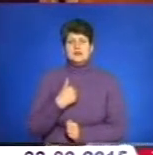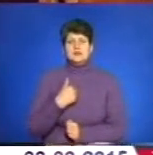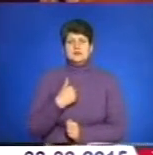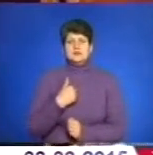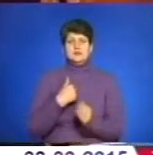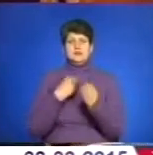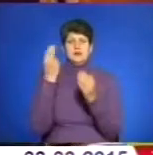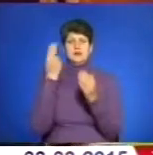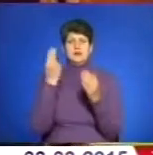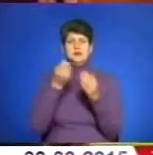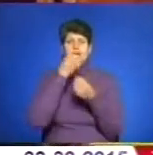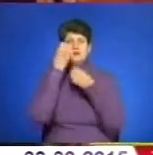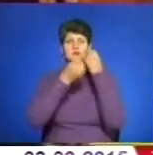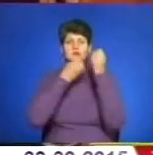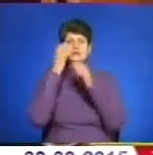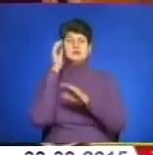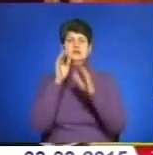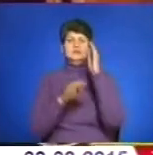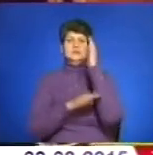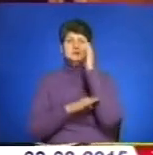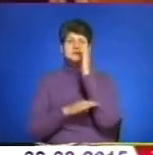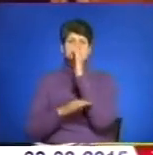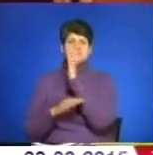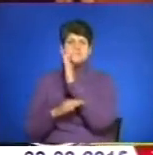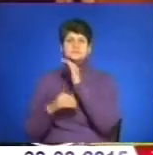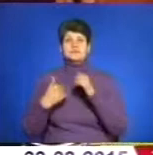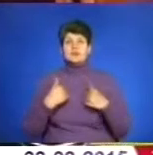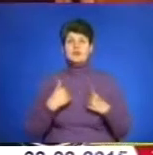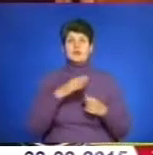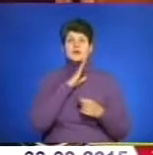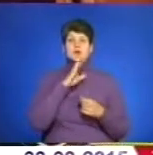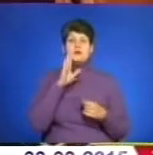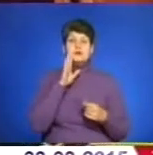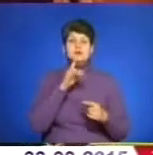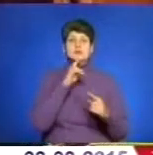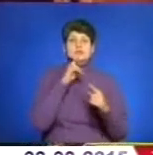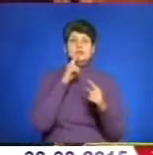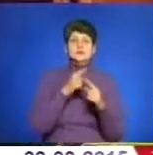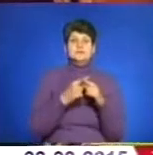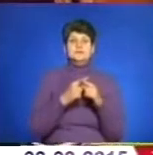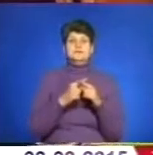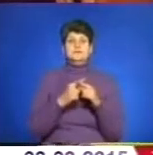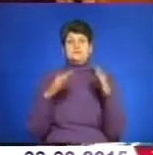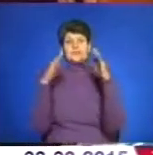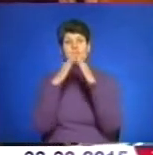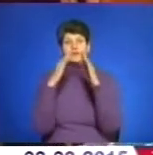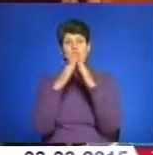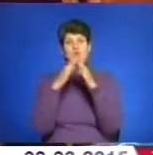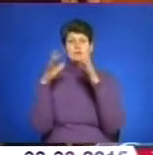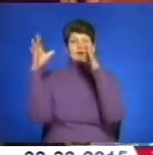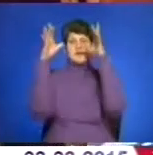малюнку квіточки, дерева, я, мама, сестричка, домик на